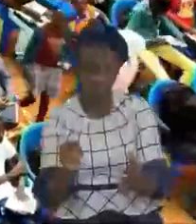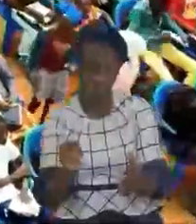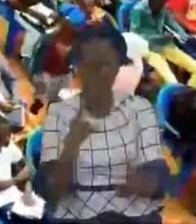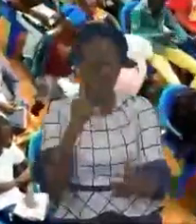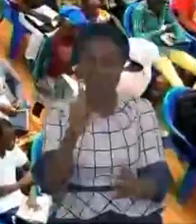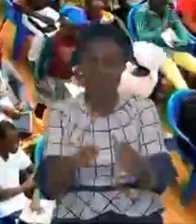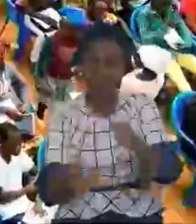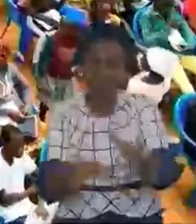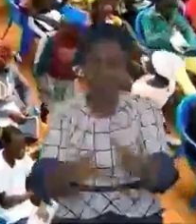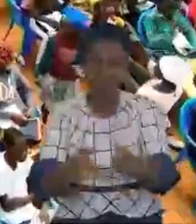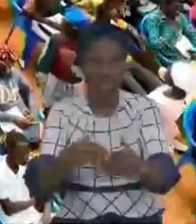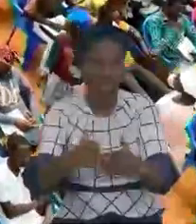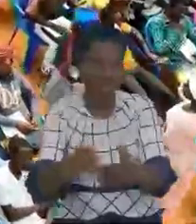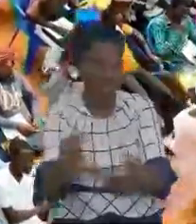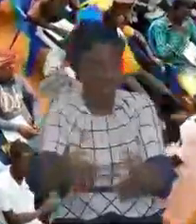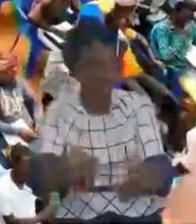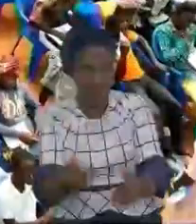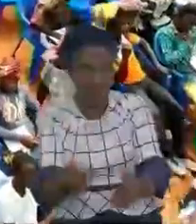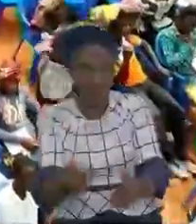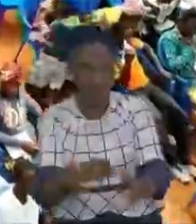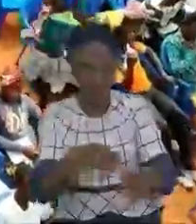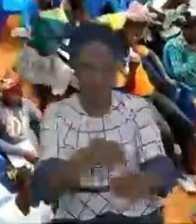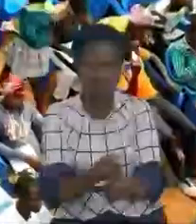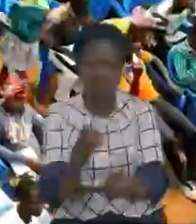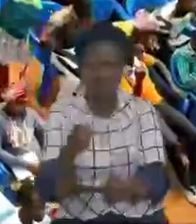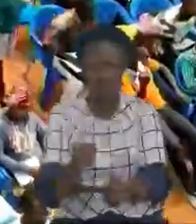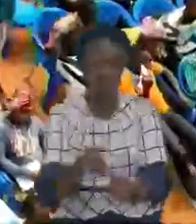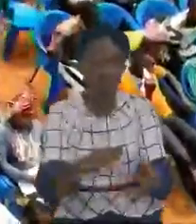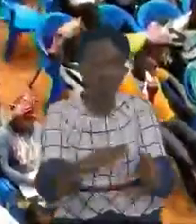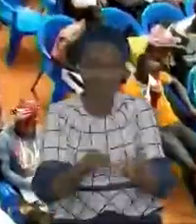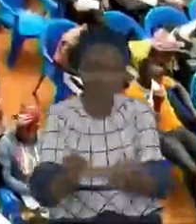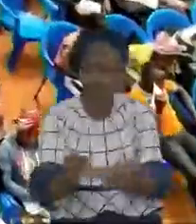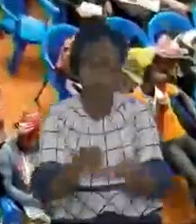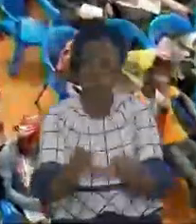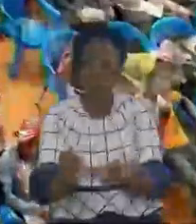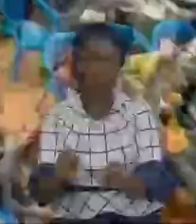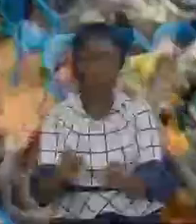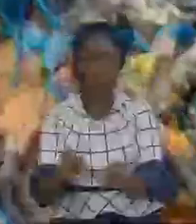mouvement. Et nous montons plus haut.